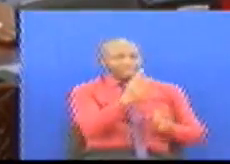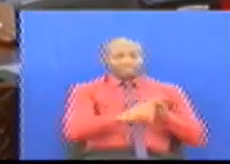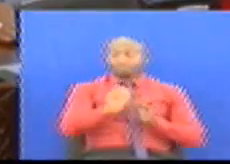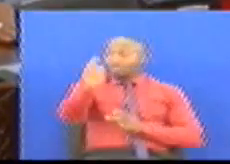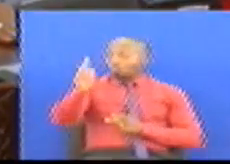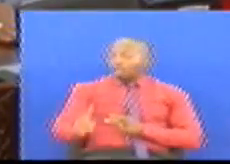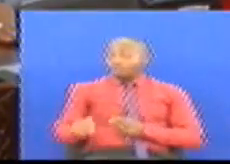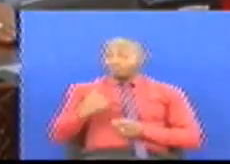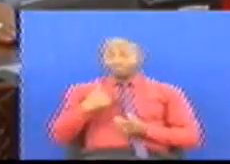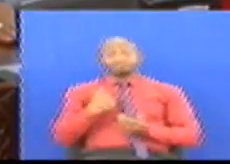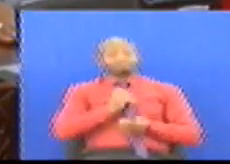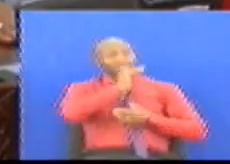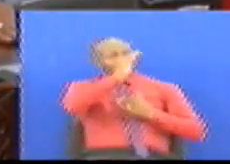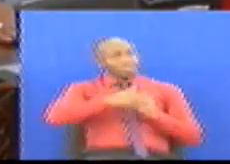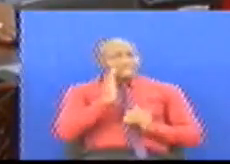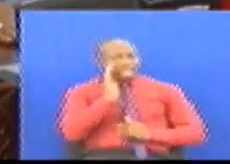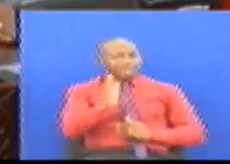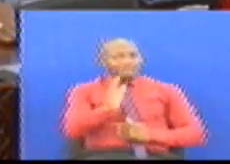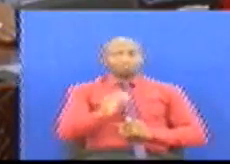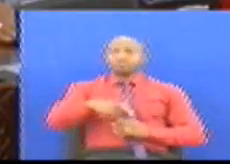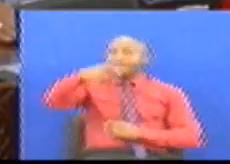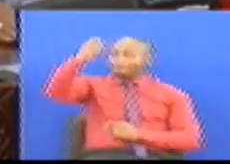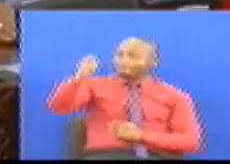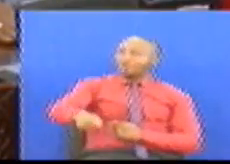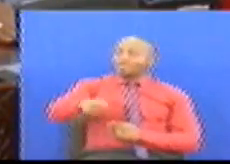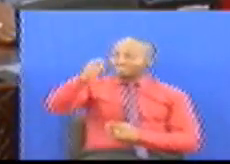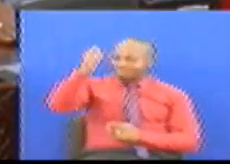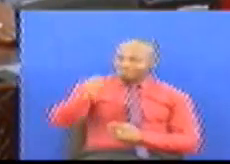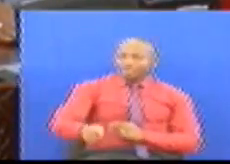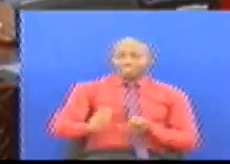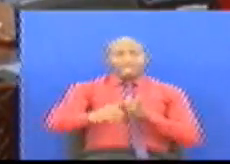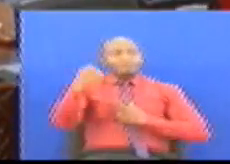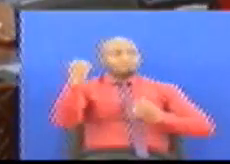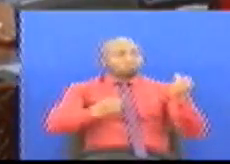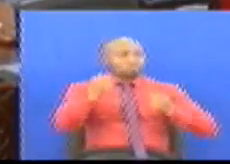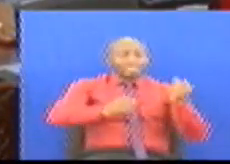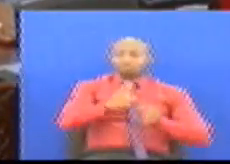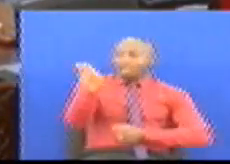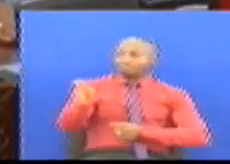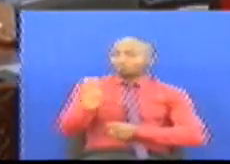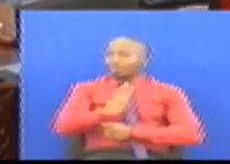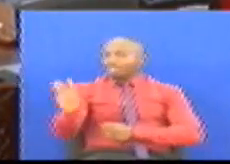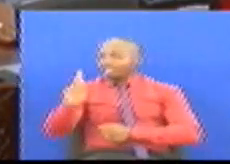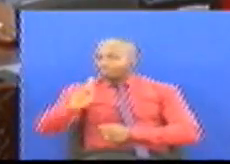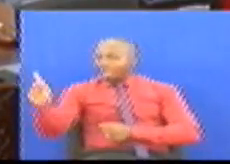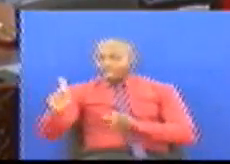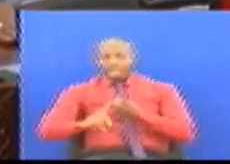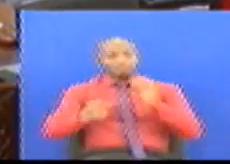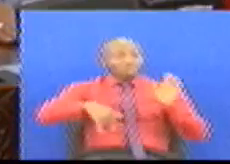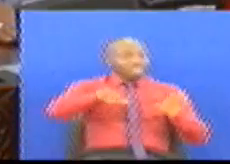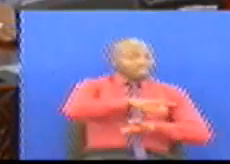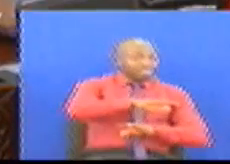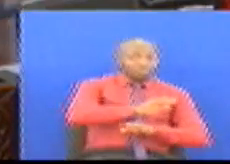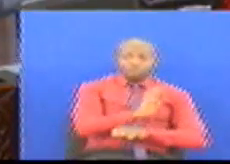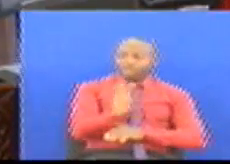hiyo hapa nirudi pale pale pa kuendelea kupongeza, nipende kumpongeza mkurugenzi wa almashauri ya wilaya ya Kibaha, mwenyekiti wa